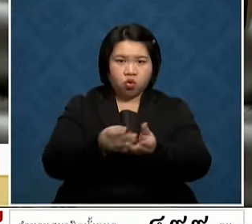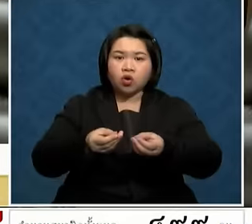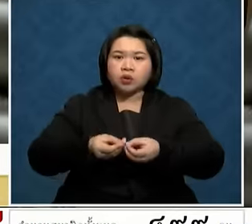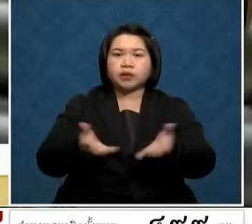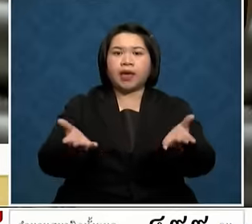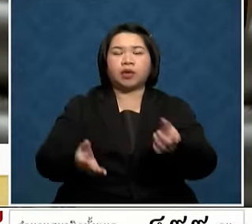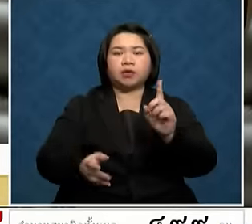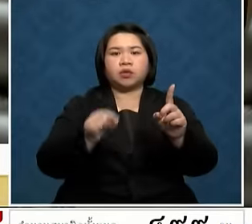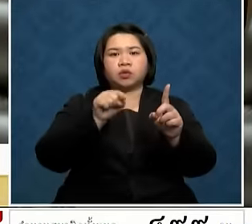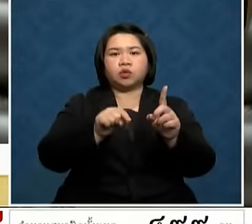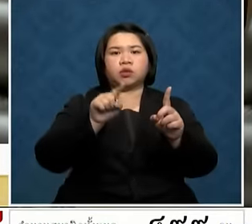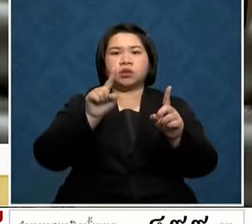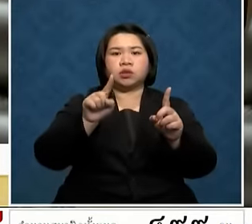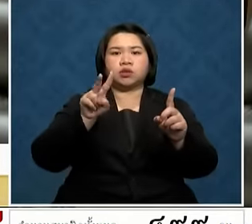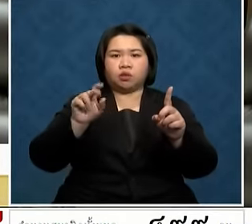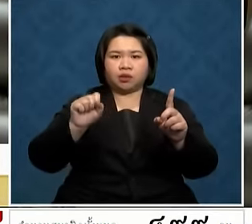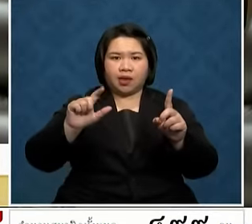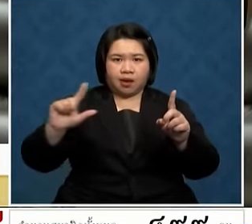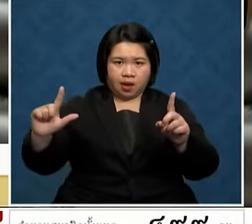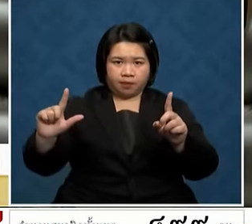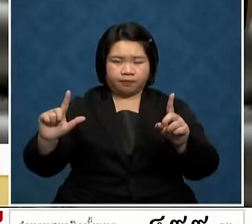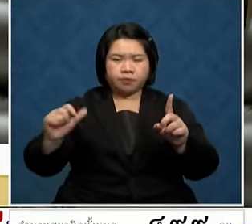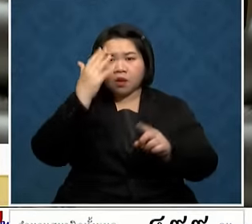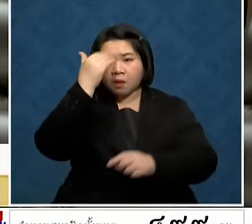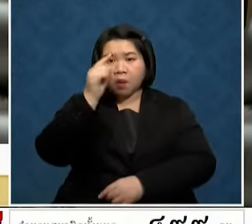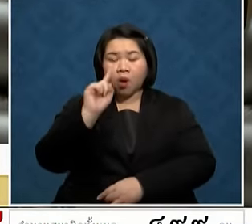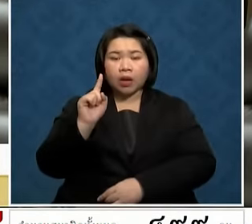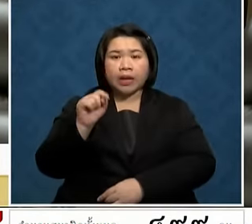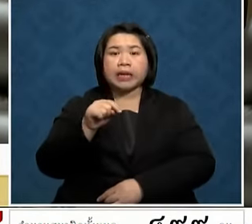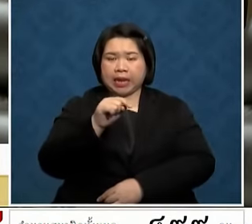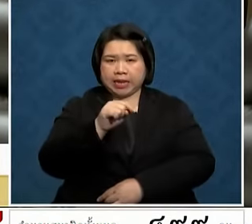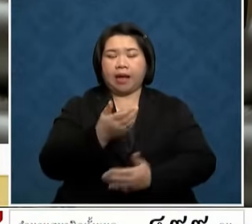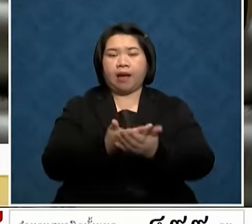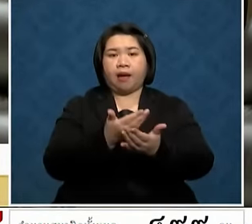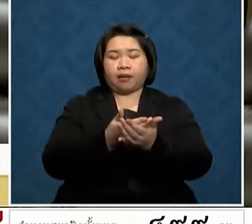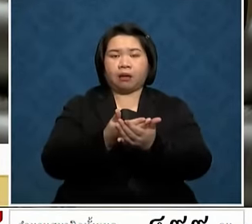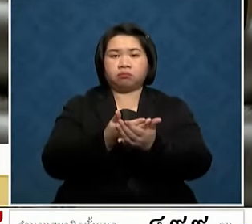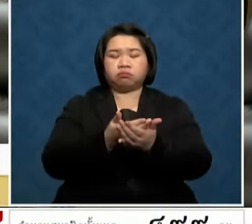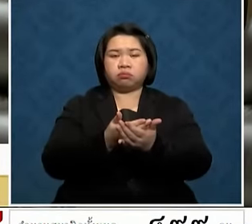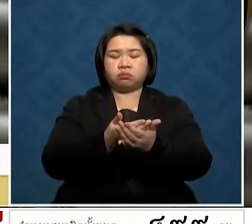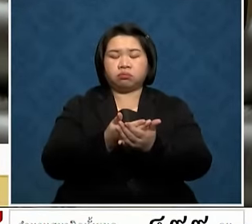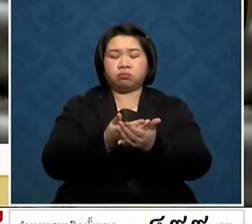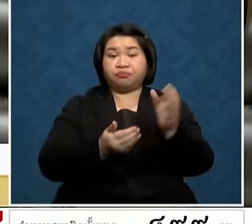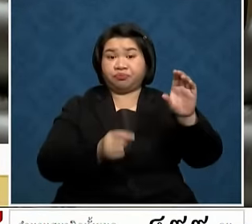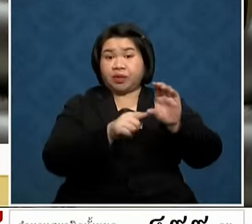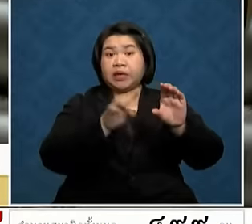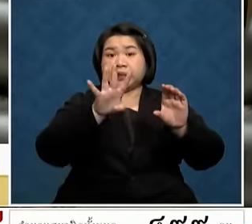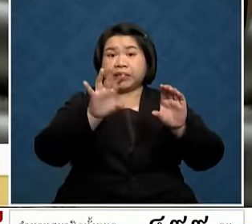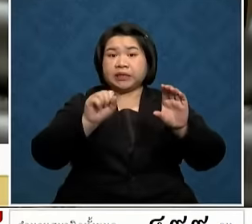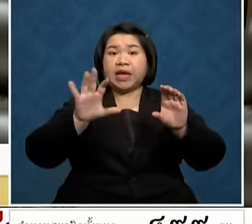1.12แสนล้านบาทเพื่อเป็นส่วนหนึ่งของเงิน450,000